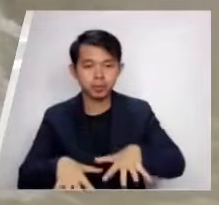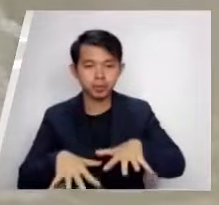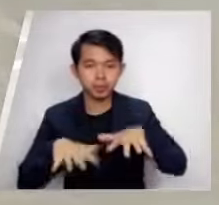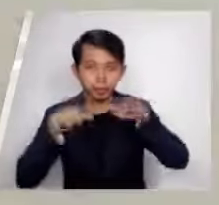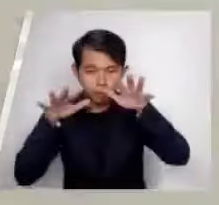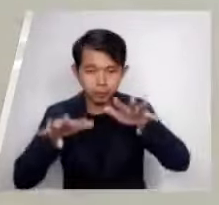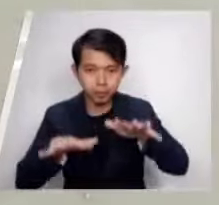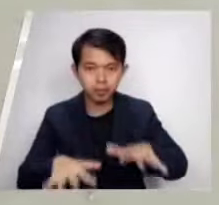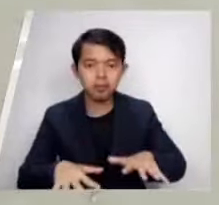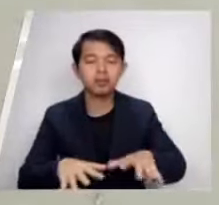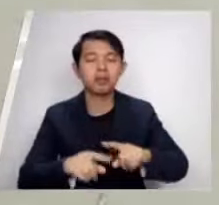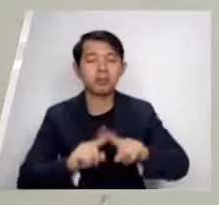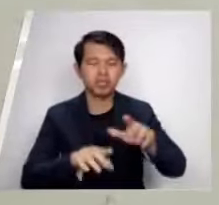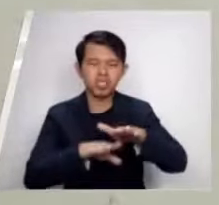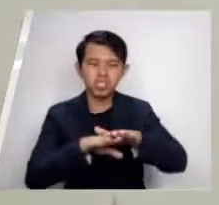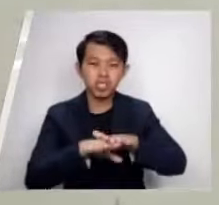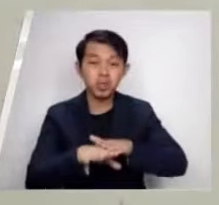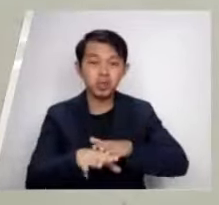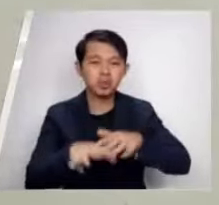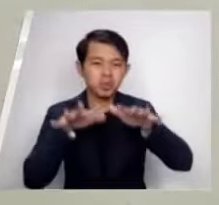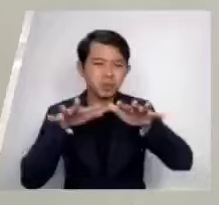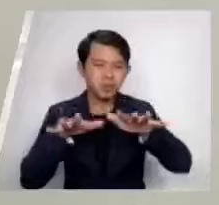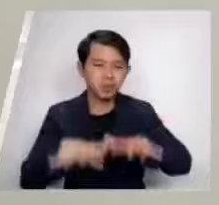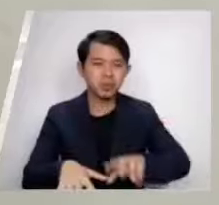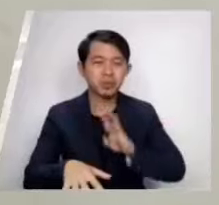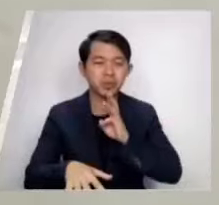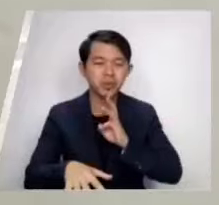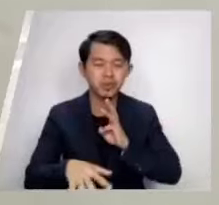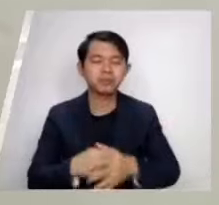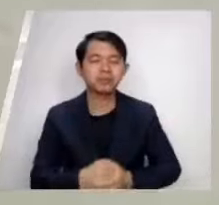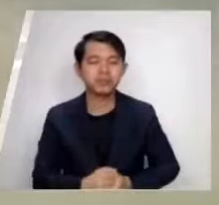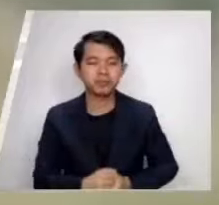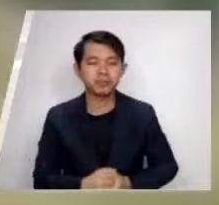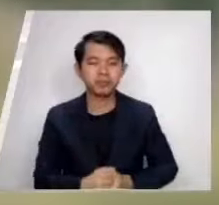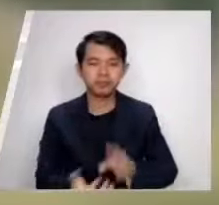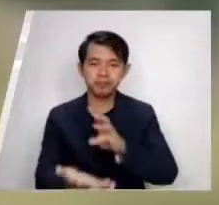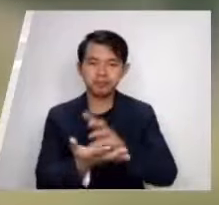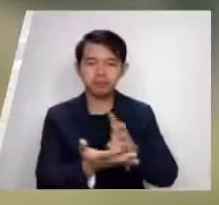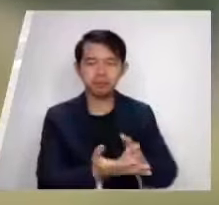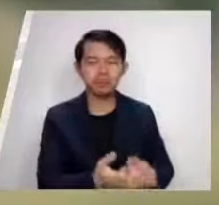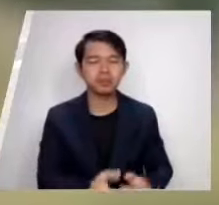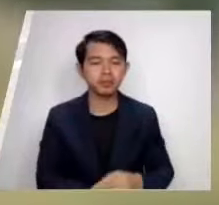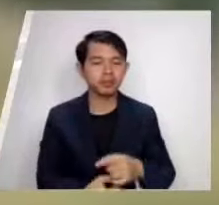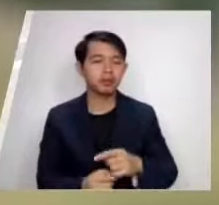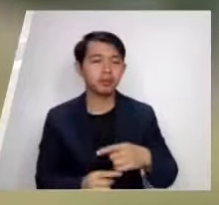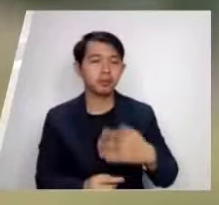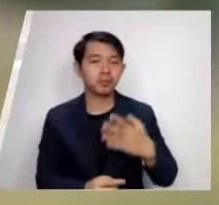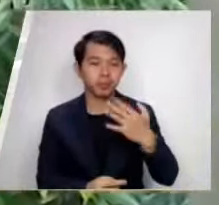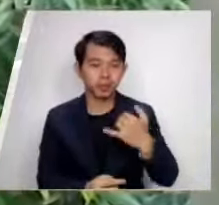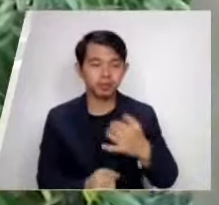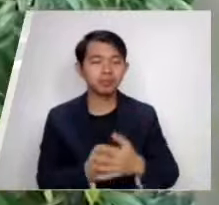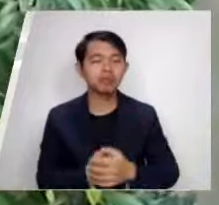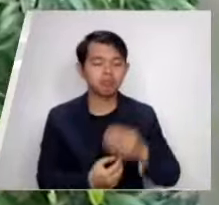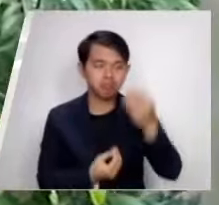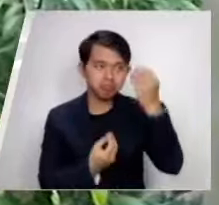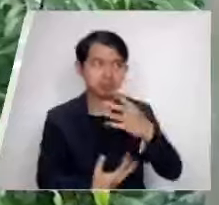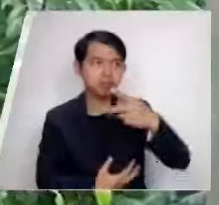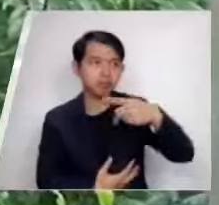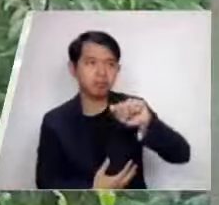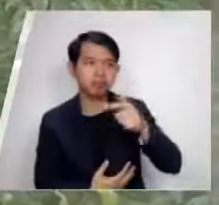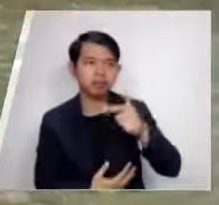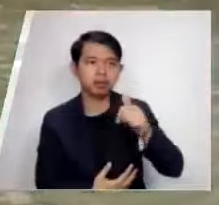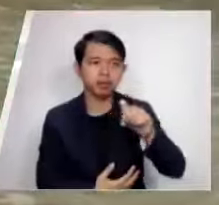yung pag-subside ng tubig dun sa nasabi pong mga lugar. Kung nabanggit din po kasi sa amin ito ng pag-asa na kapag galing ka